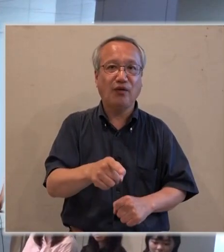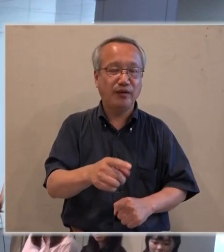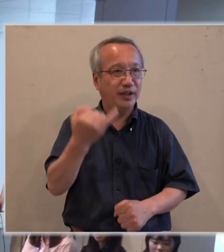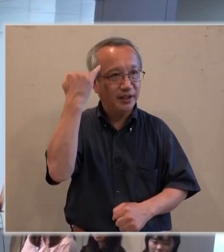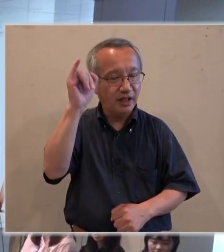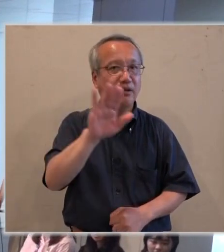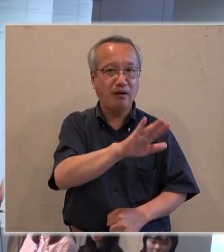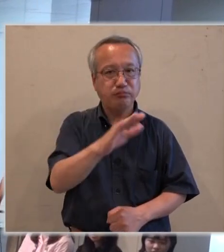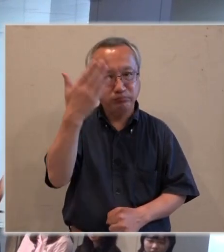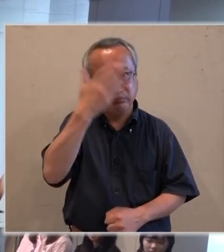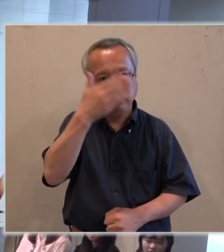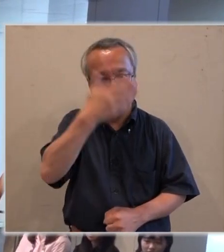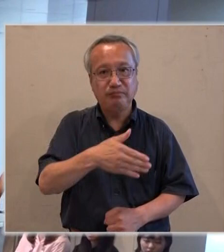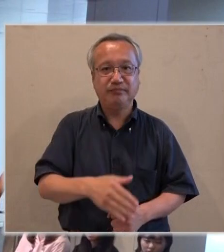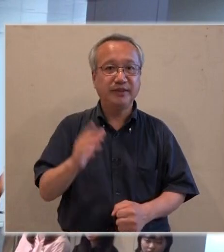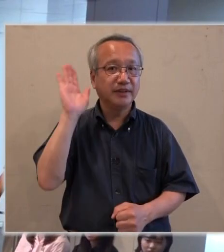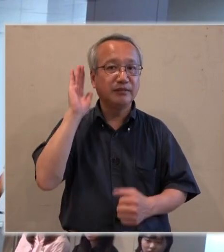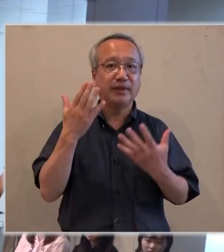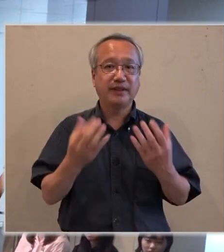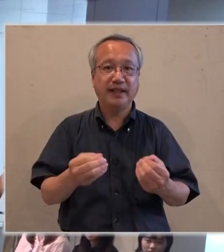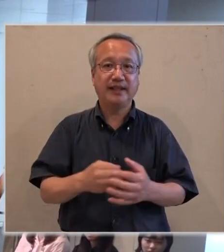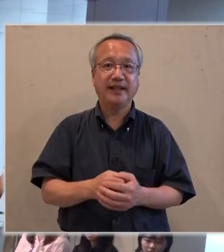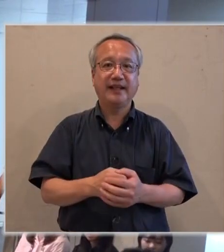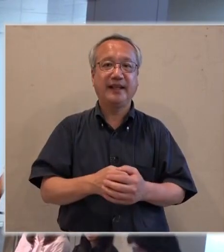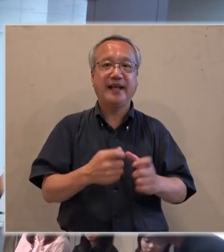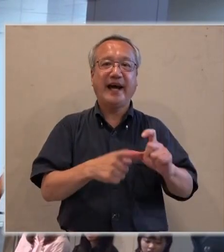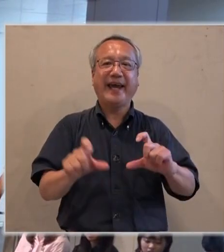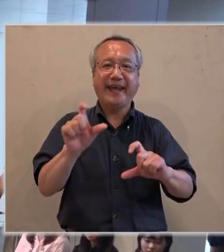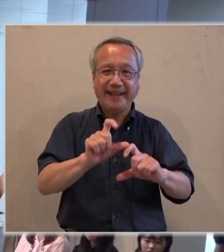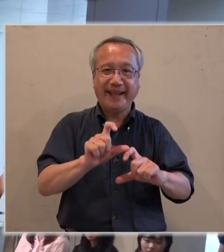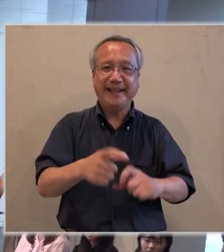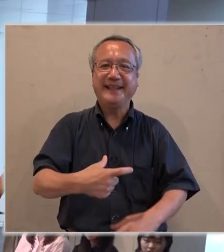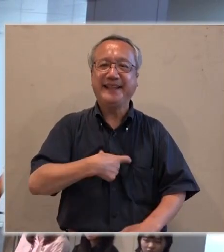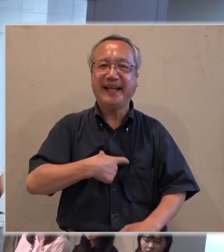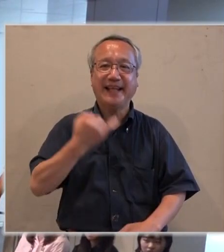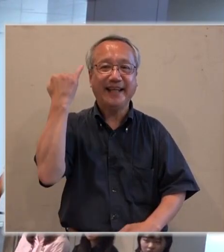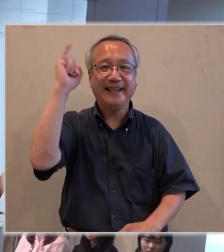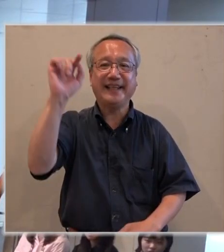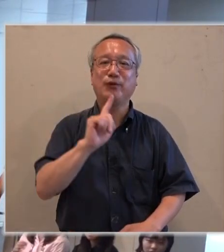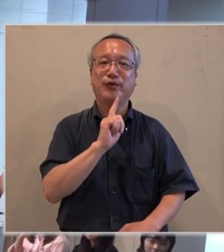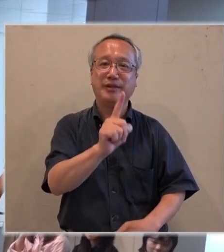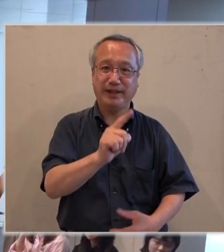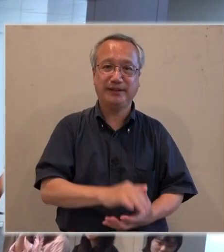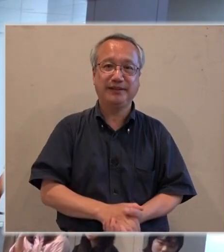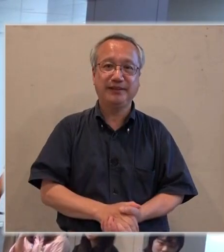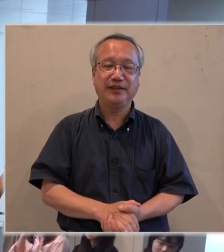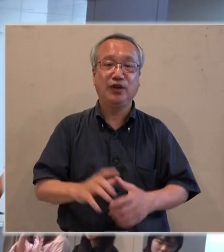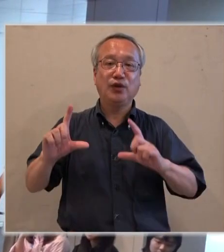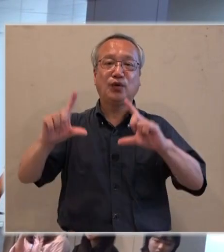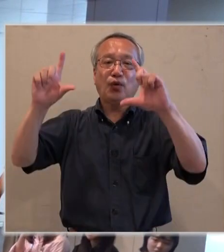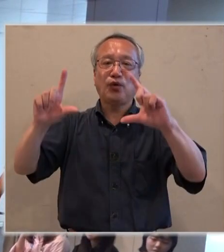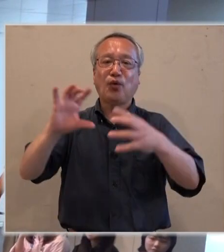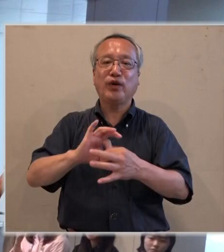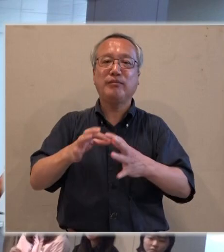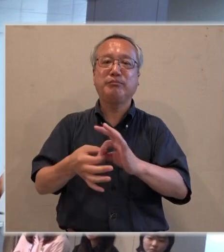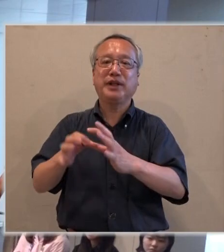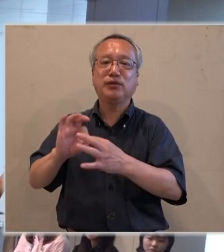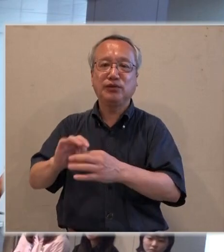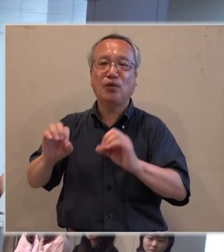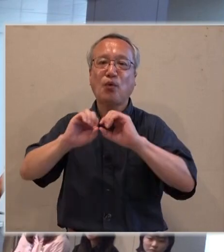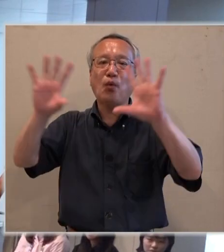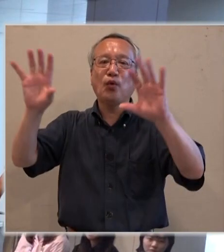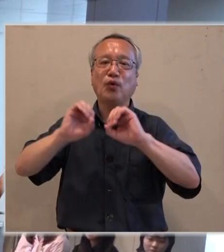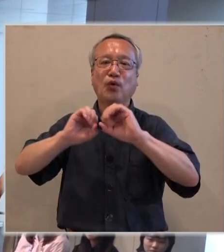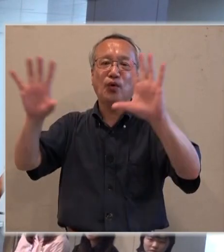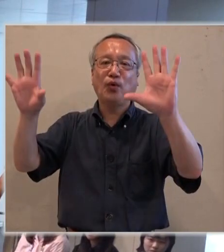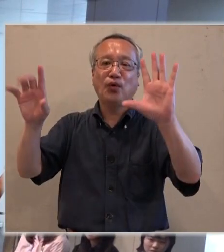って興味深く聞かせていただきました。であえてちょっと嫌な意見言います。 はい。 東京オリンピックとかの報道とか